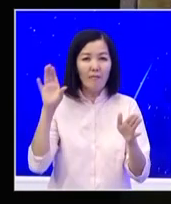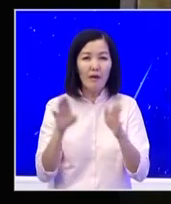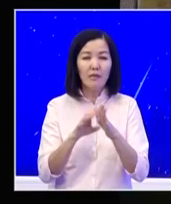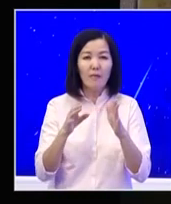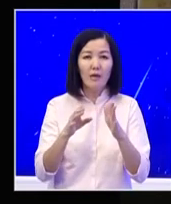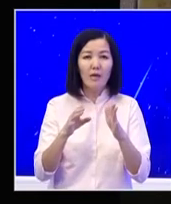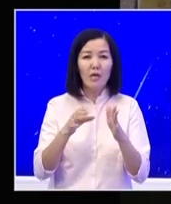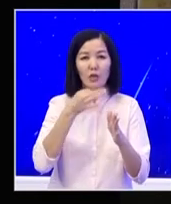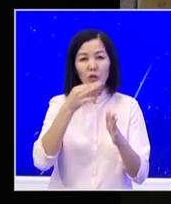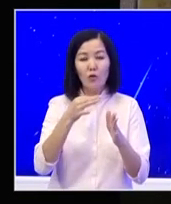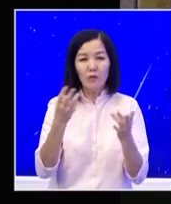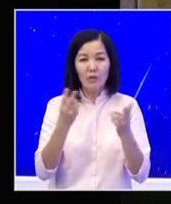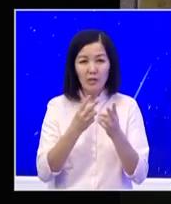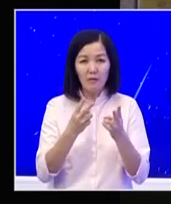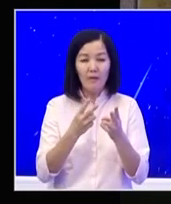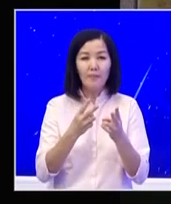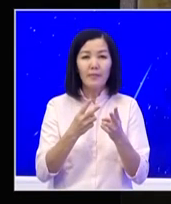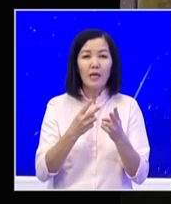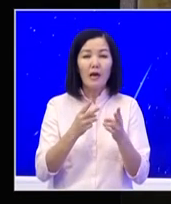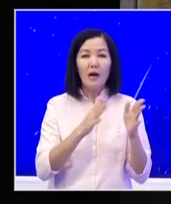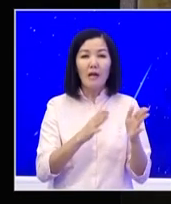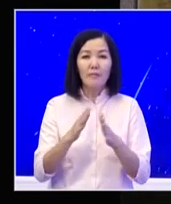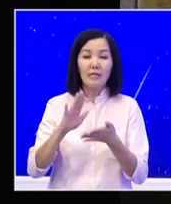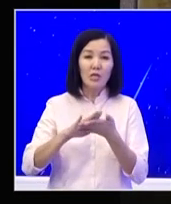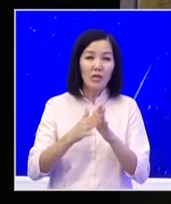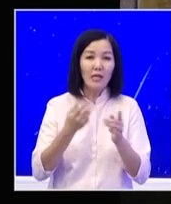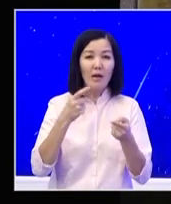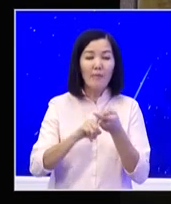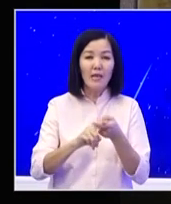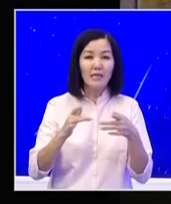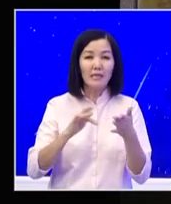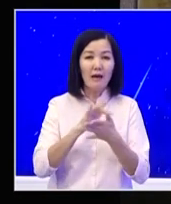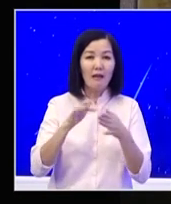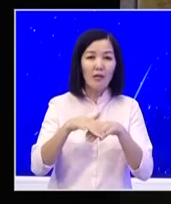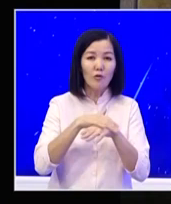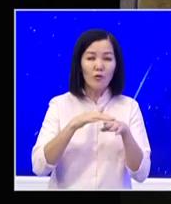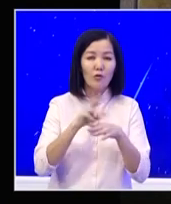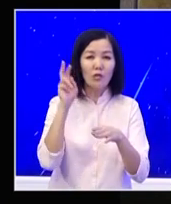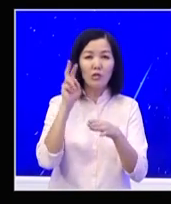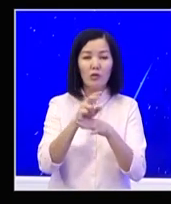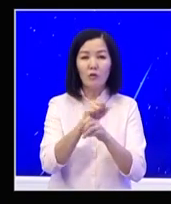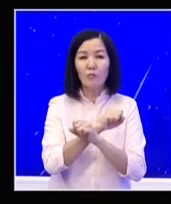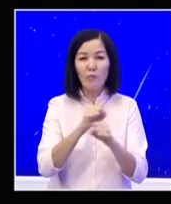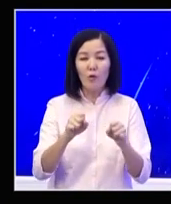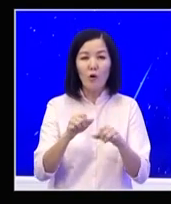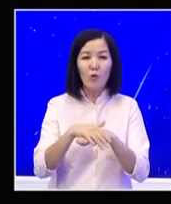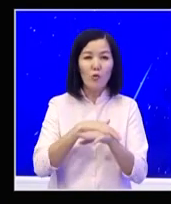әлеуметтік жауапкершілік таныта білуі тиіс. Қалыптасқан жағдайға байланысты қала тұрғындарынан себепсіз сыртқа шықпау,